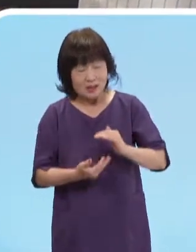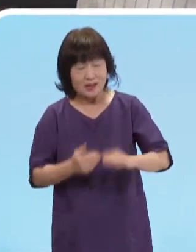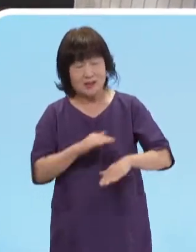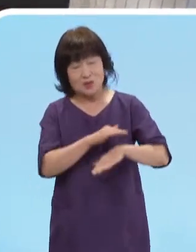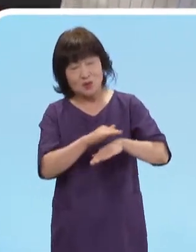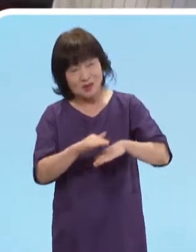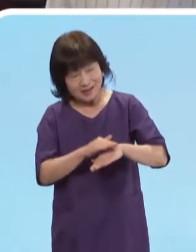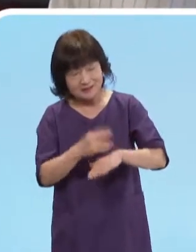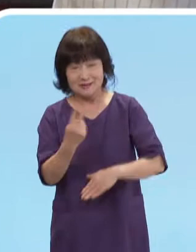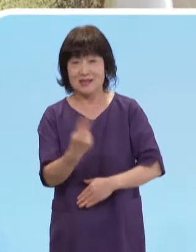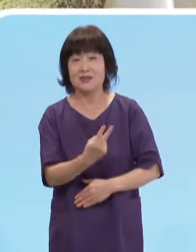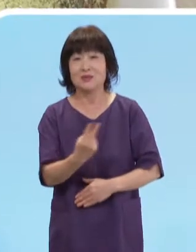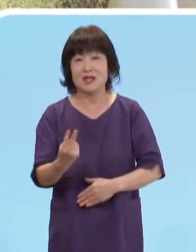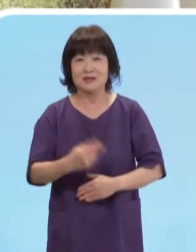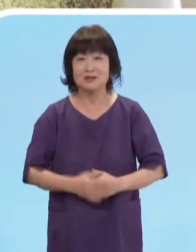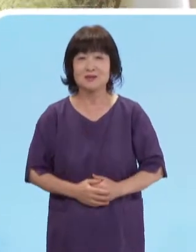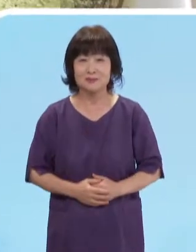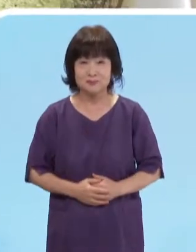はい。